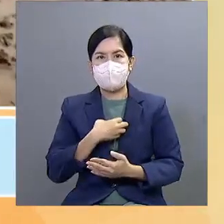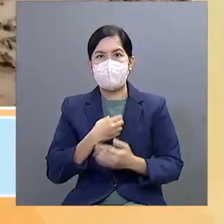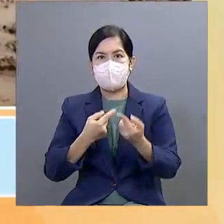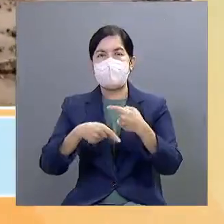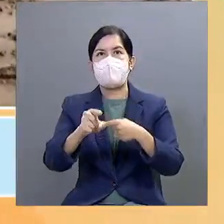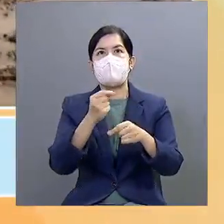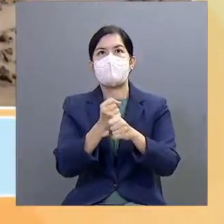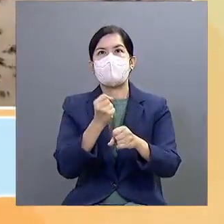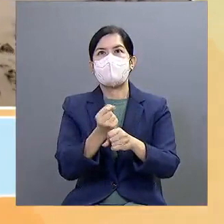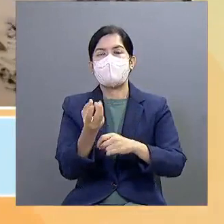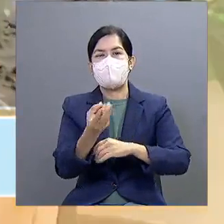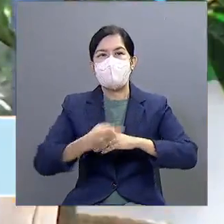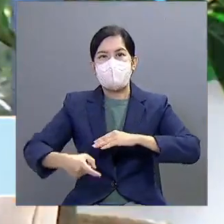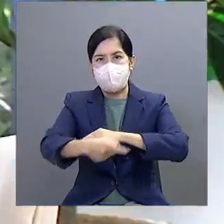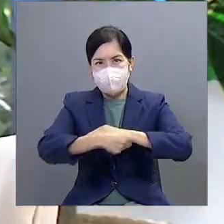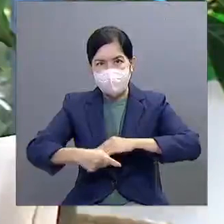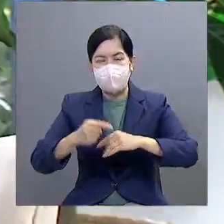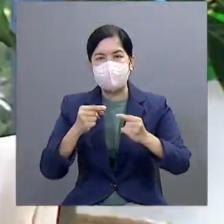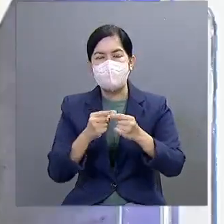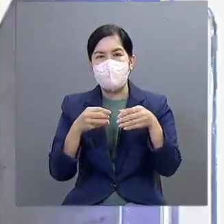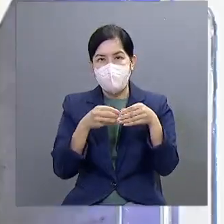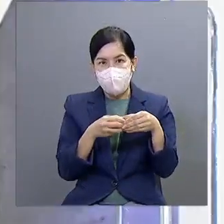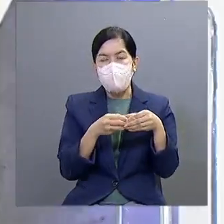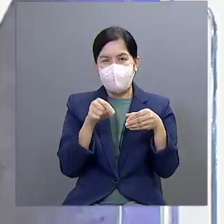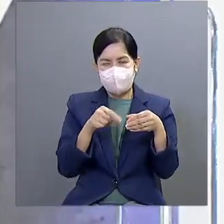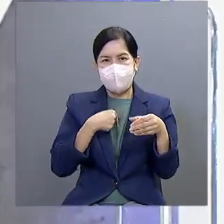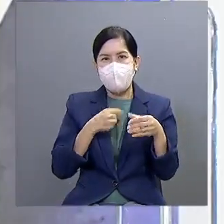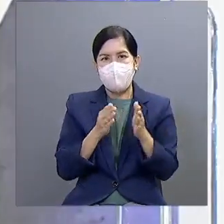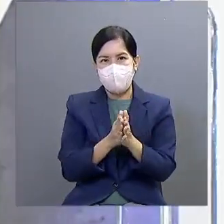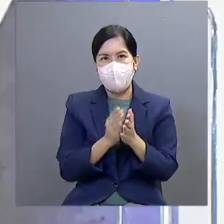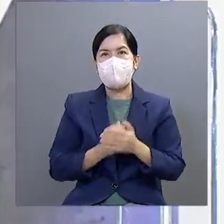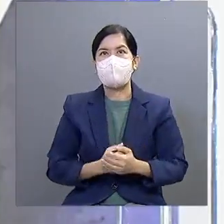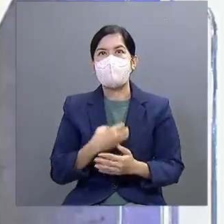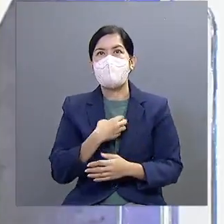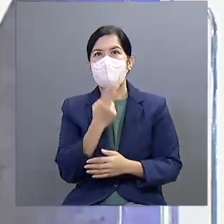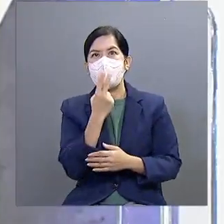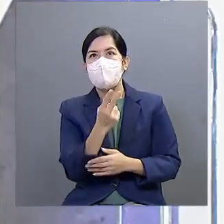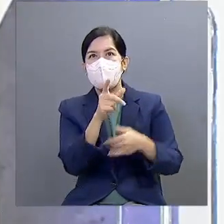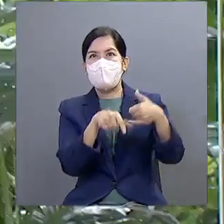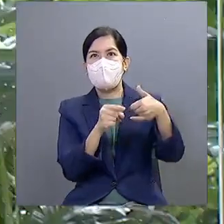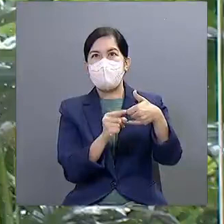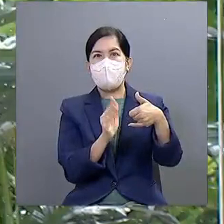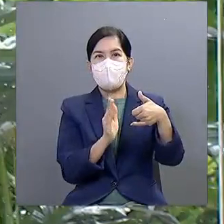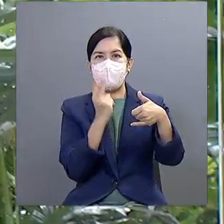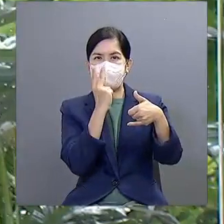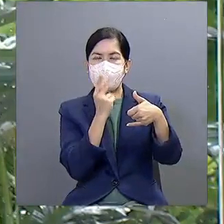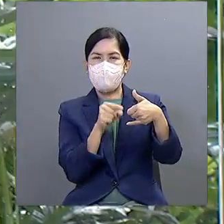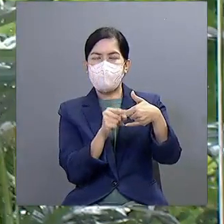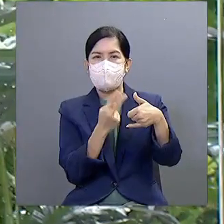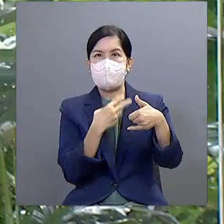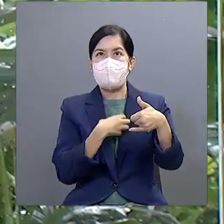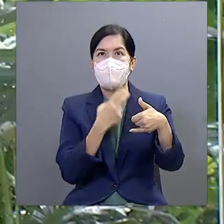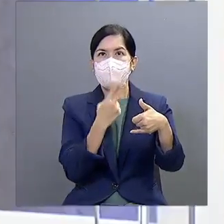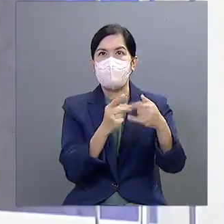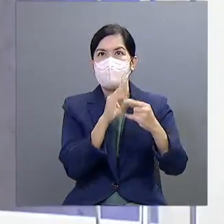น้องซะหน่อย ทีมวันใหม่วาไรตี้อ ยากเห็นจังเลยว่าสวยๆแพงๆดูแบบดูเหมือนเด็กหน้าห้องอย่างเงี้ยพอต้องไปทำอะไรที่เด็กท้